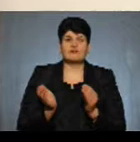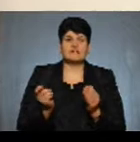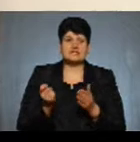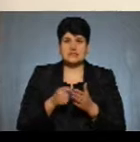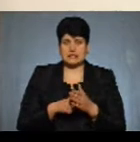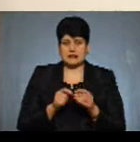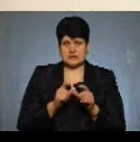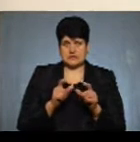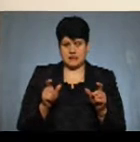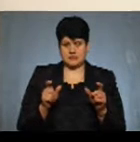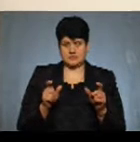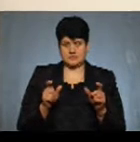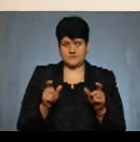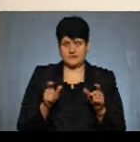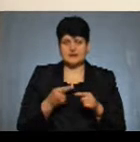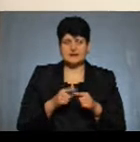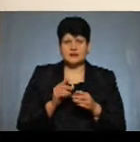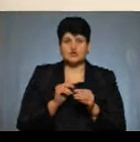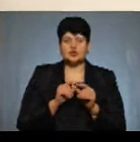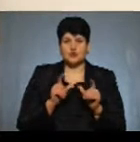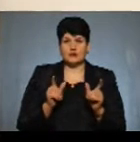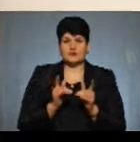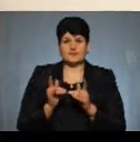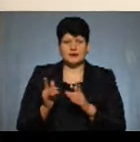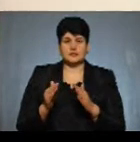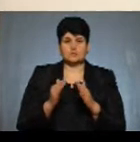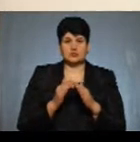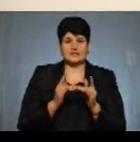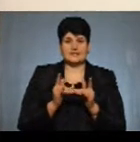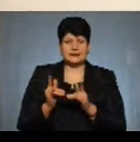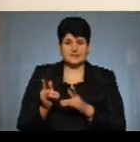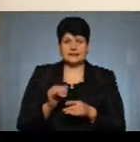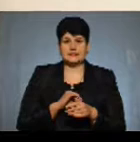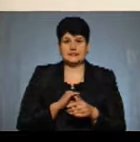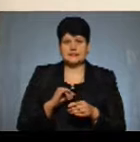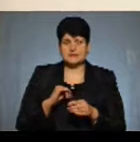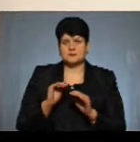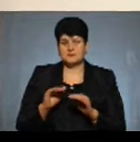закритих закладах. Це є школи-інтернати,